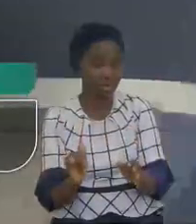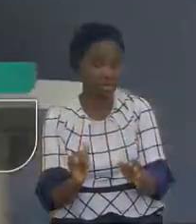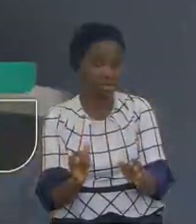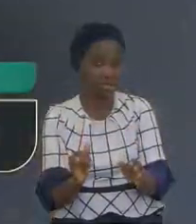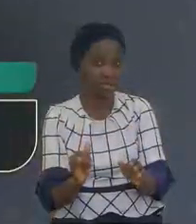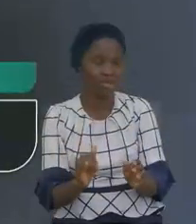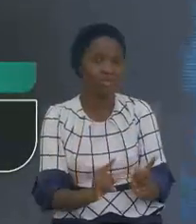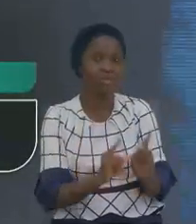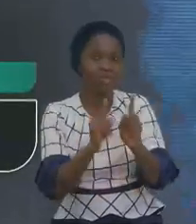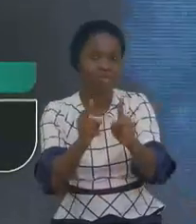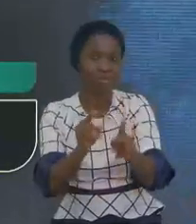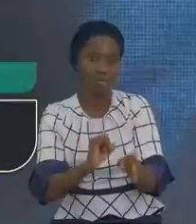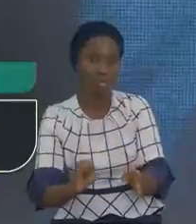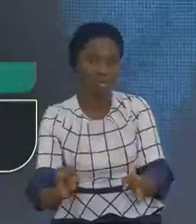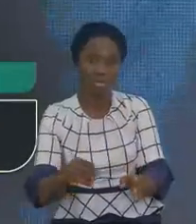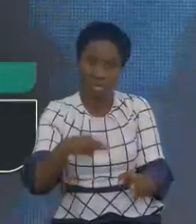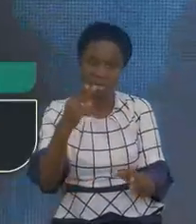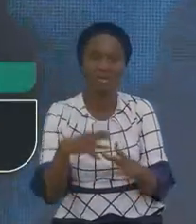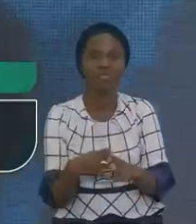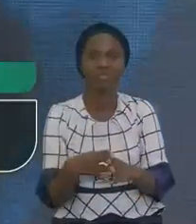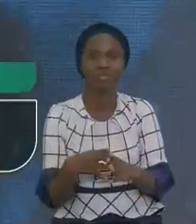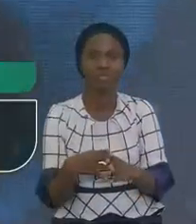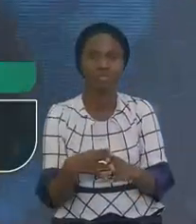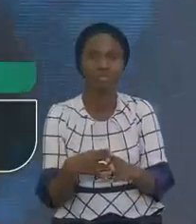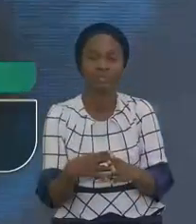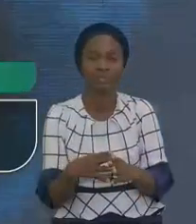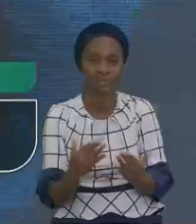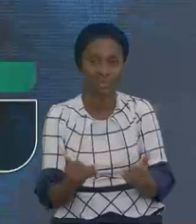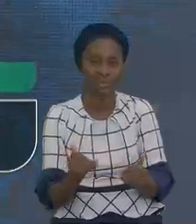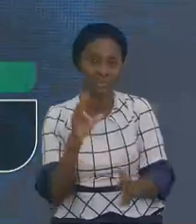Il y a trois éléments à considérer. Premièrement,